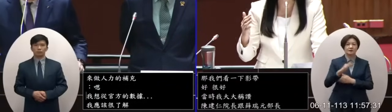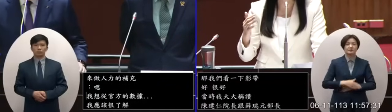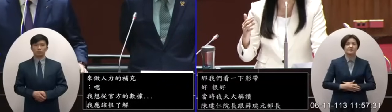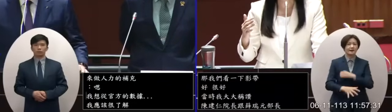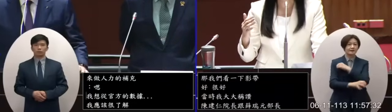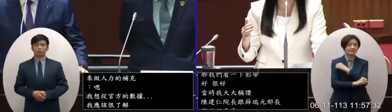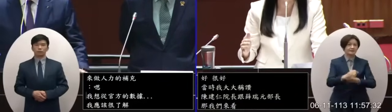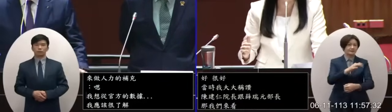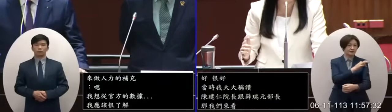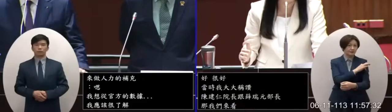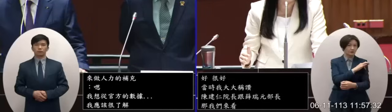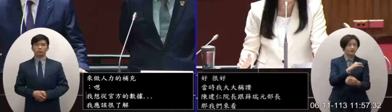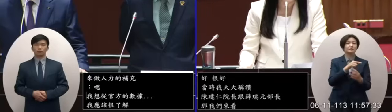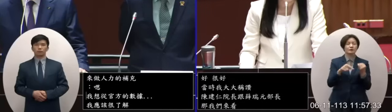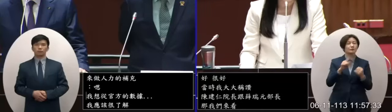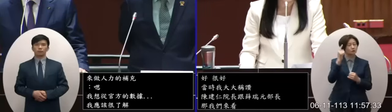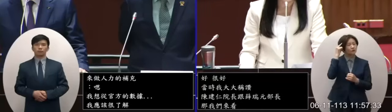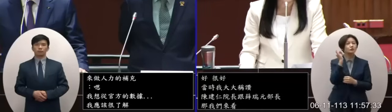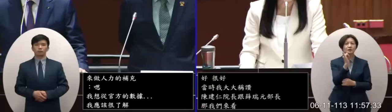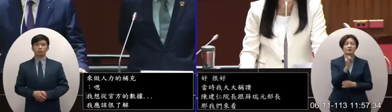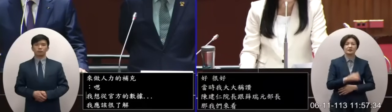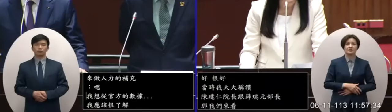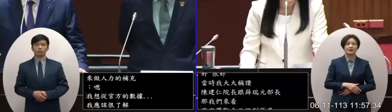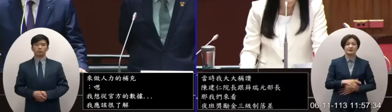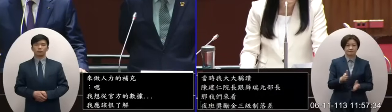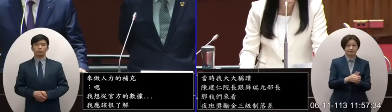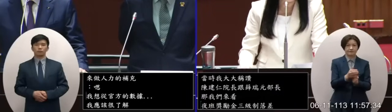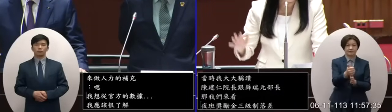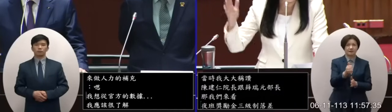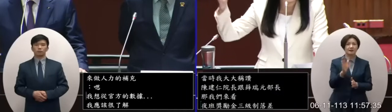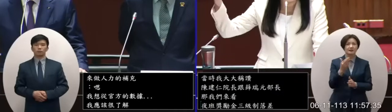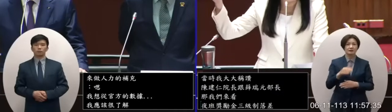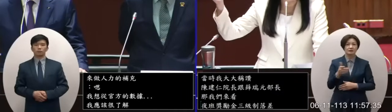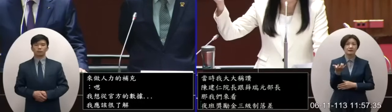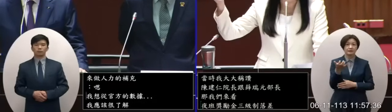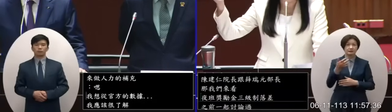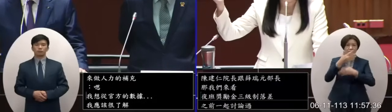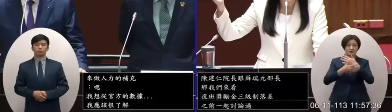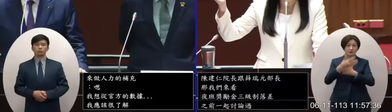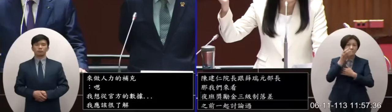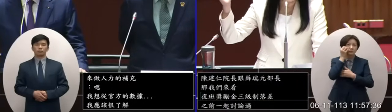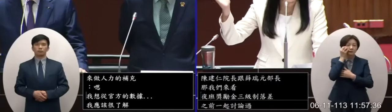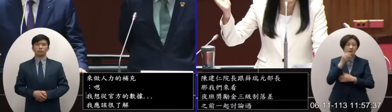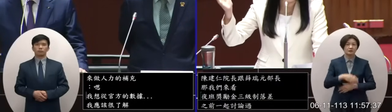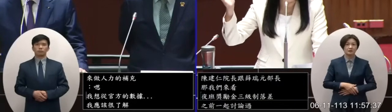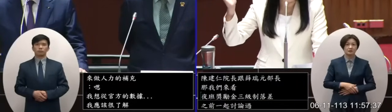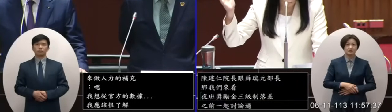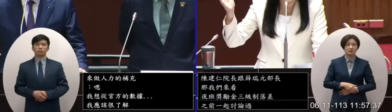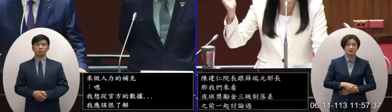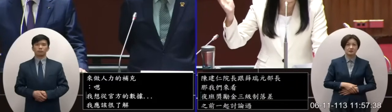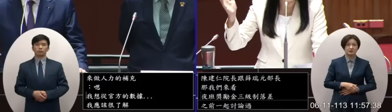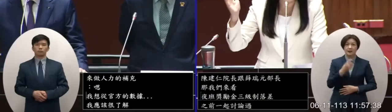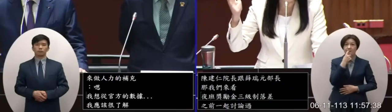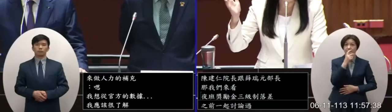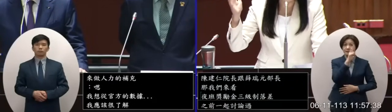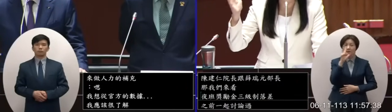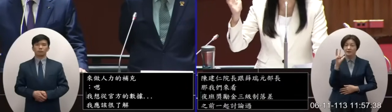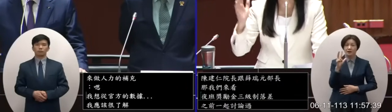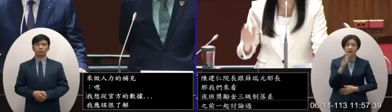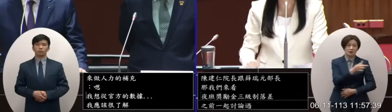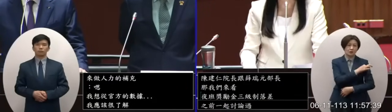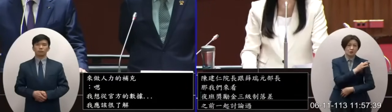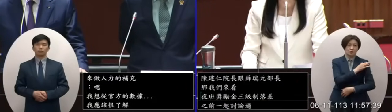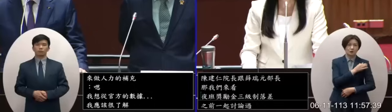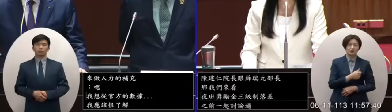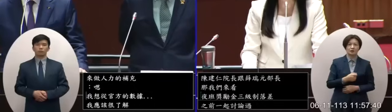的这个护理师大家都觉得很棒哦，那值得肯定。那但是刚刚我们也看到了哦，我们关于我们白班护理师的工作